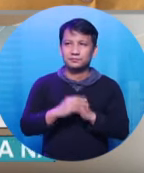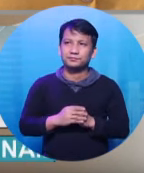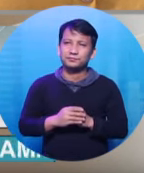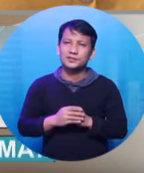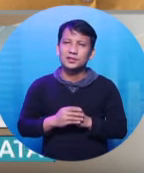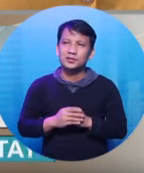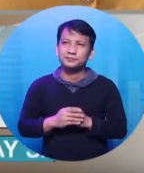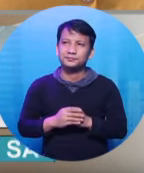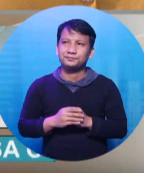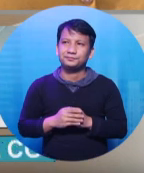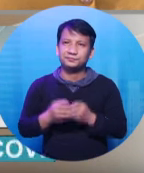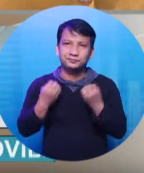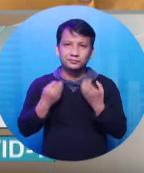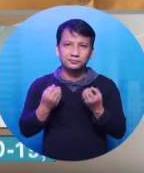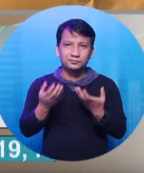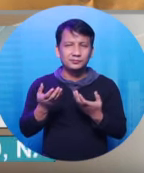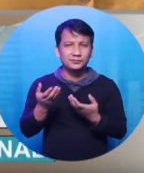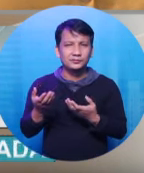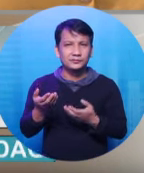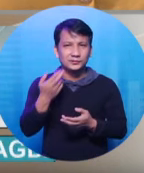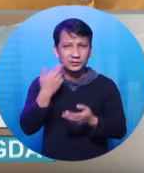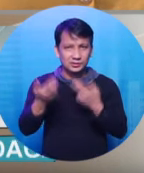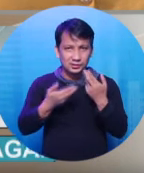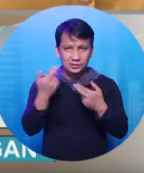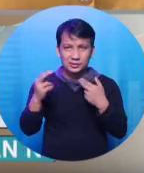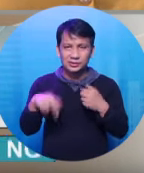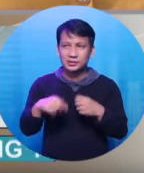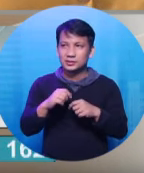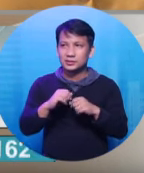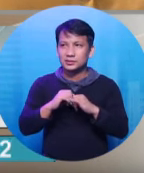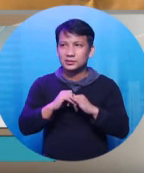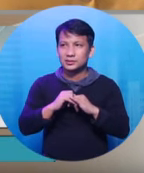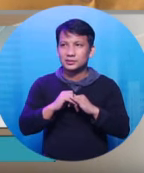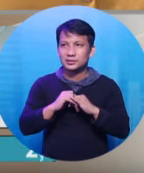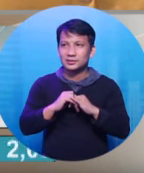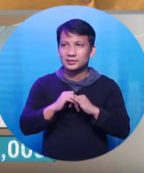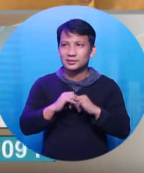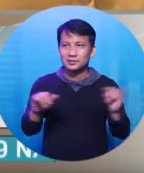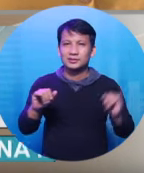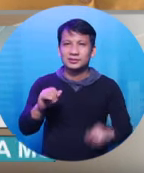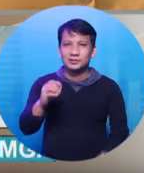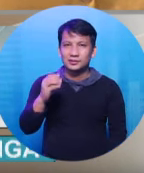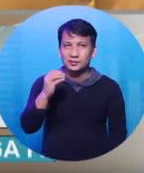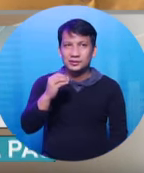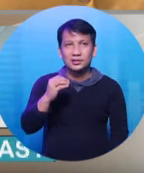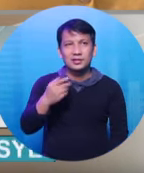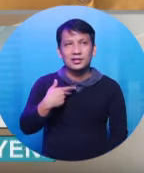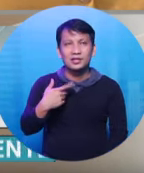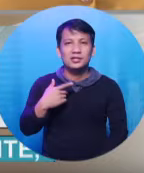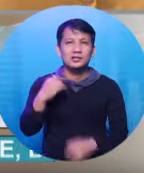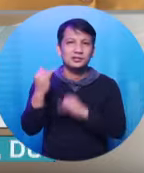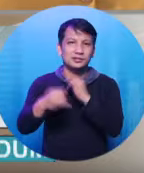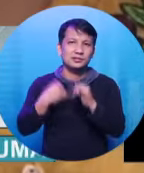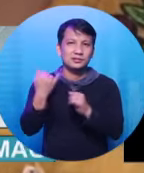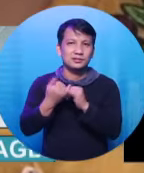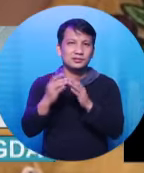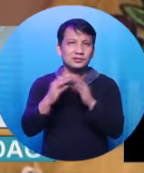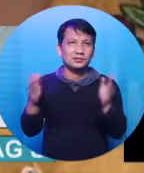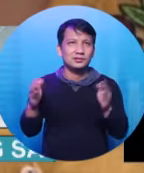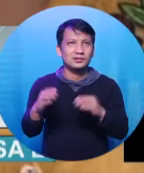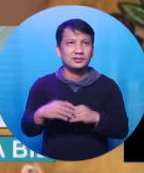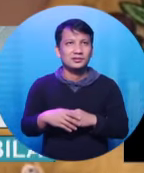Yes po. Marami naman po mga restaurants dito. Hindi lang naman po mga Arabic food, actually international.